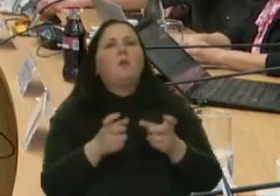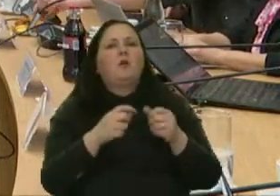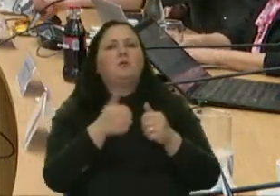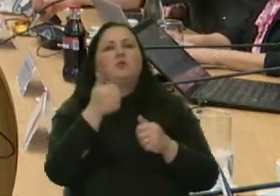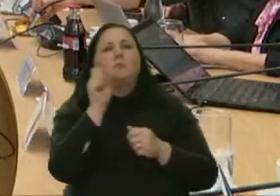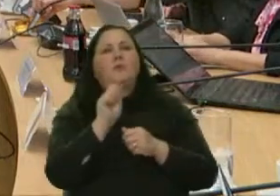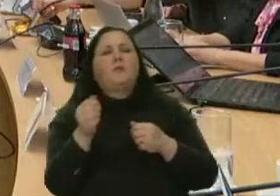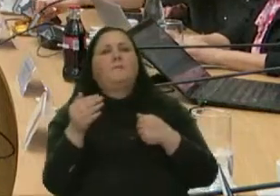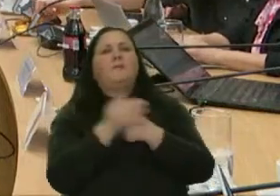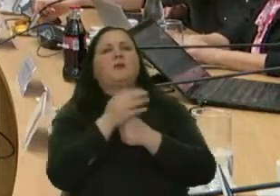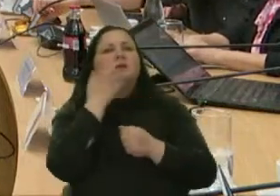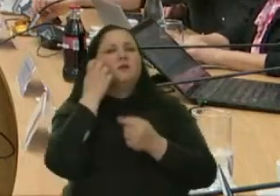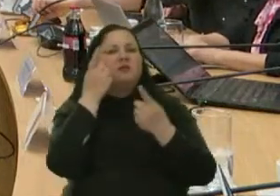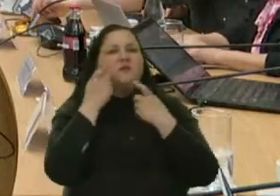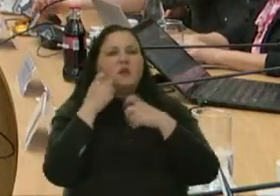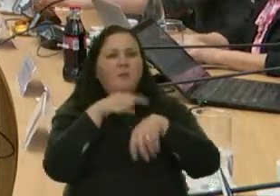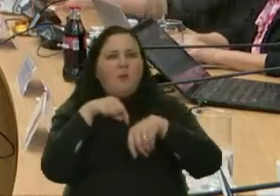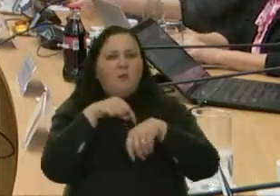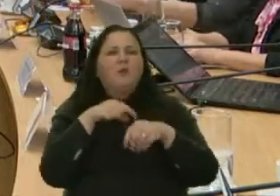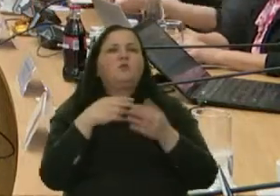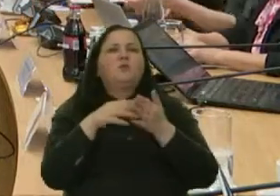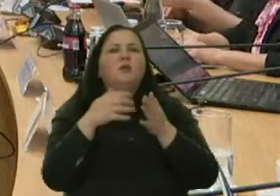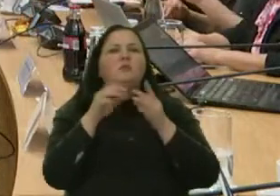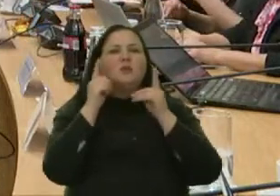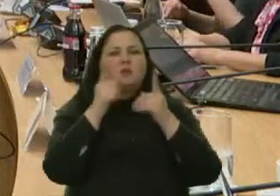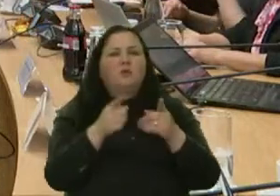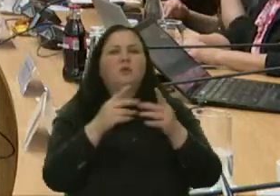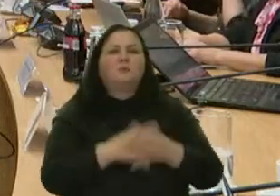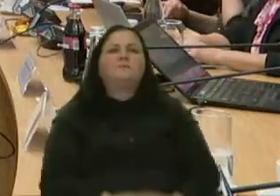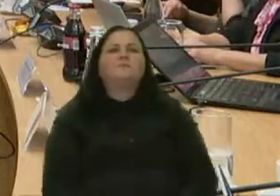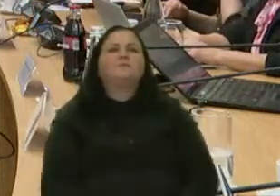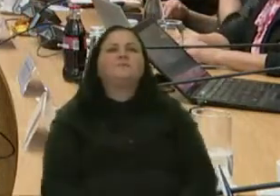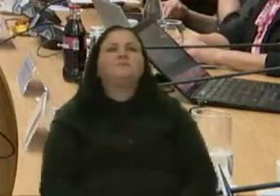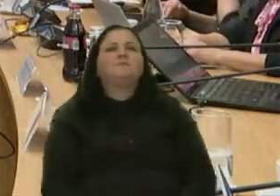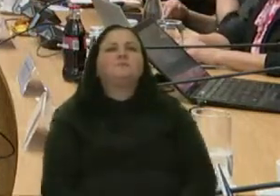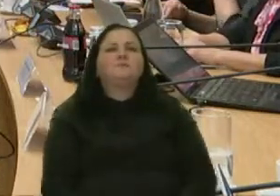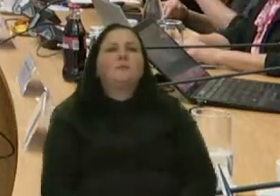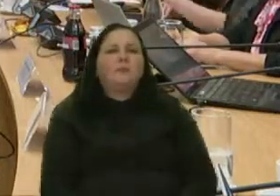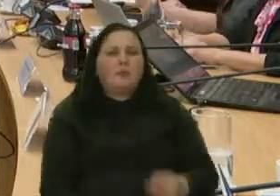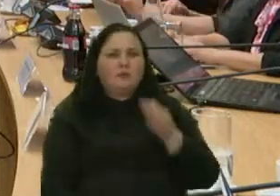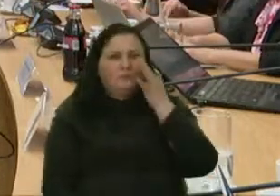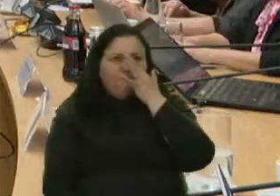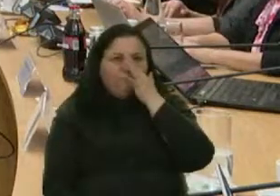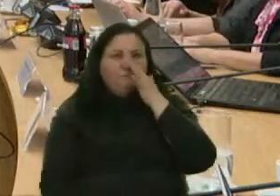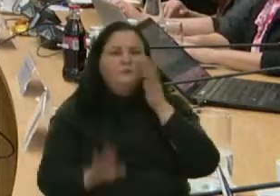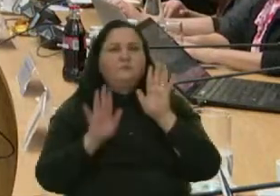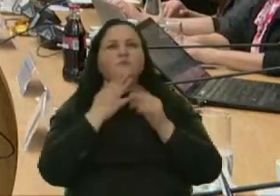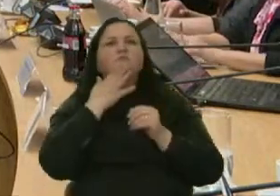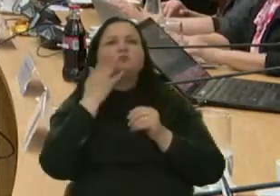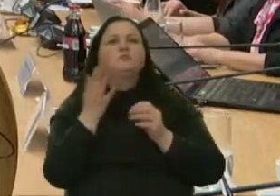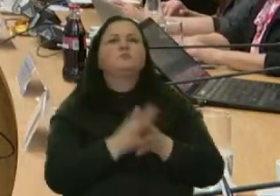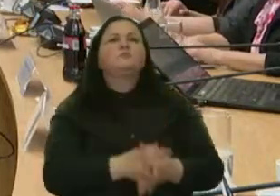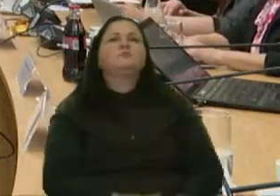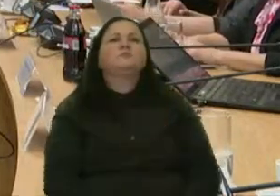singur proiect până când vine momentul cheltuirii lor Mulțumesc vă mulțumesc stimați